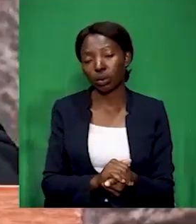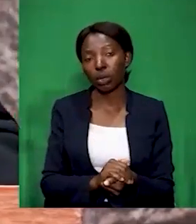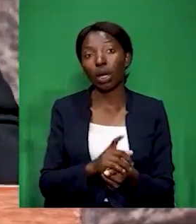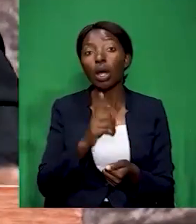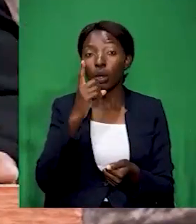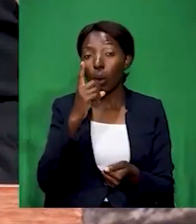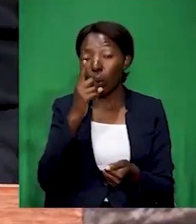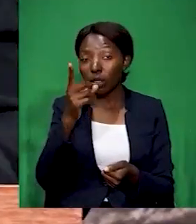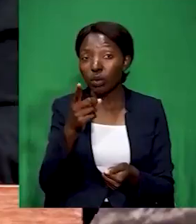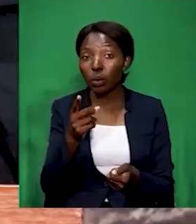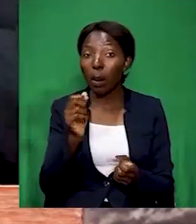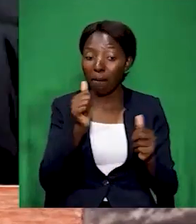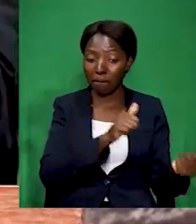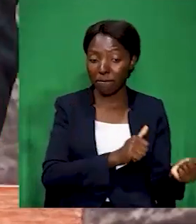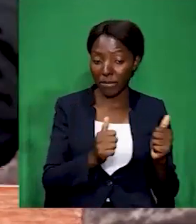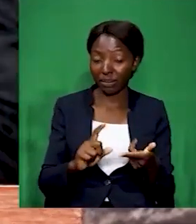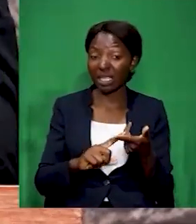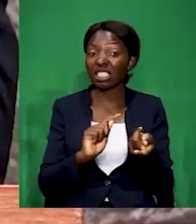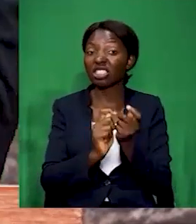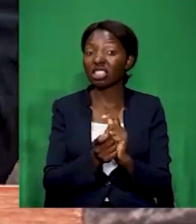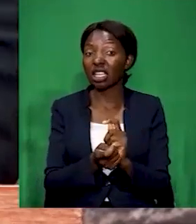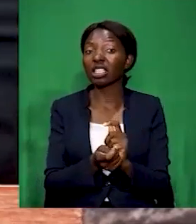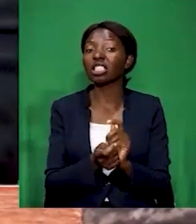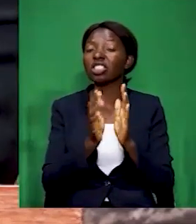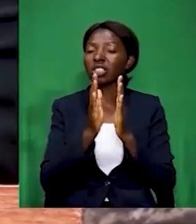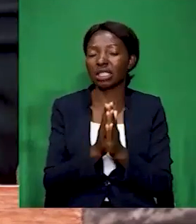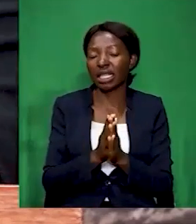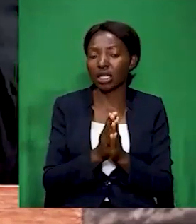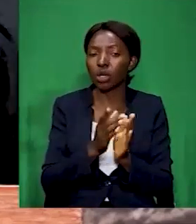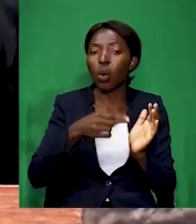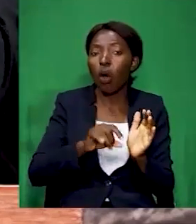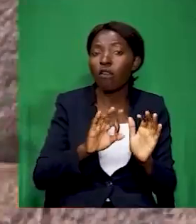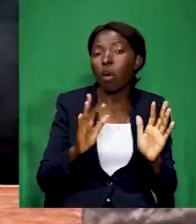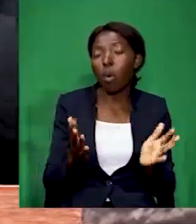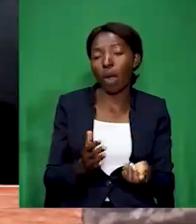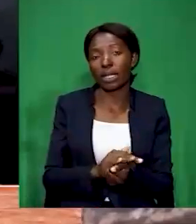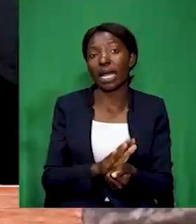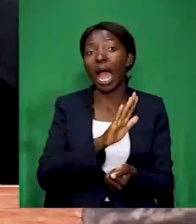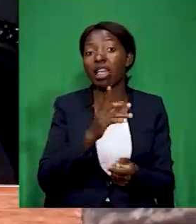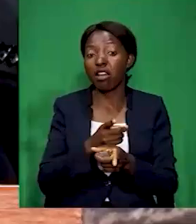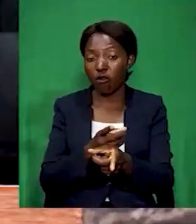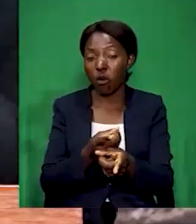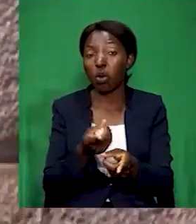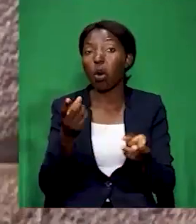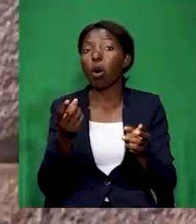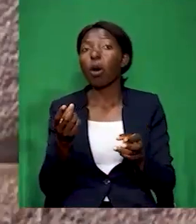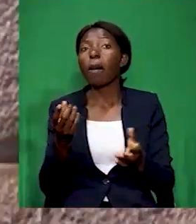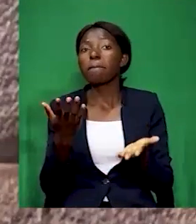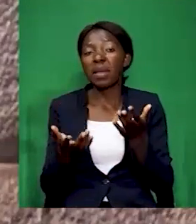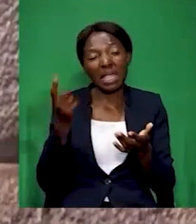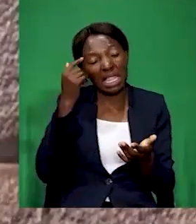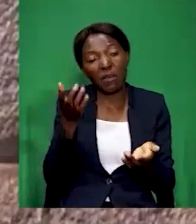wakanyasa kutevera Kristu here kana kuti wakanzwa kuti unogona kubatsirwa mweya yakaipa ikadzingwa kana kuti waitsvaga kuti pamwe ndingawana